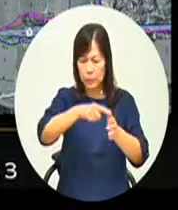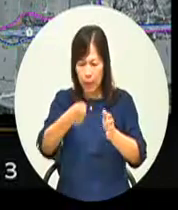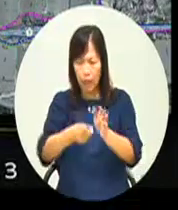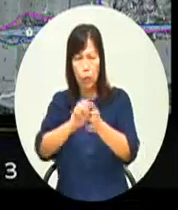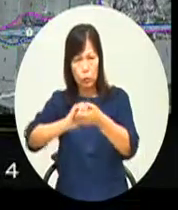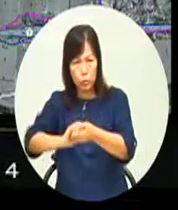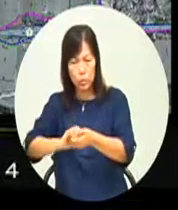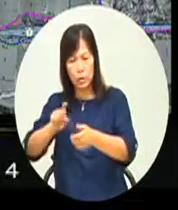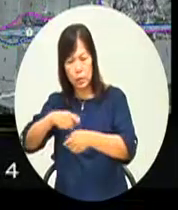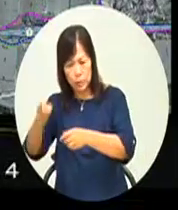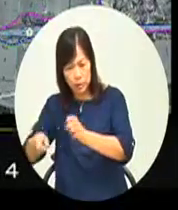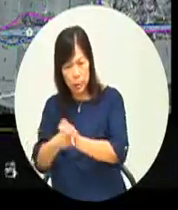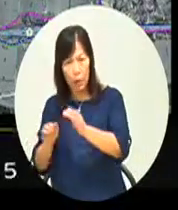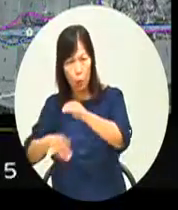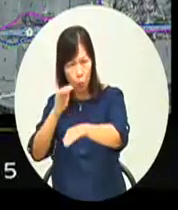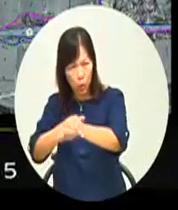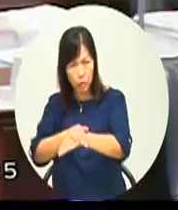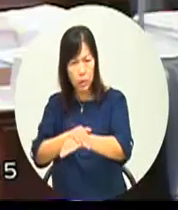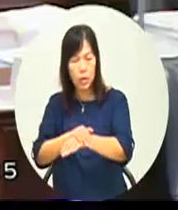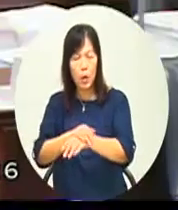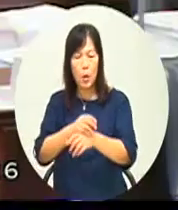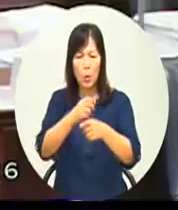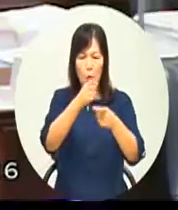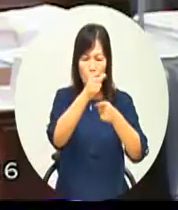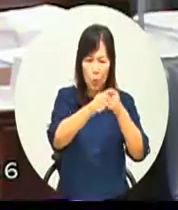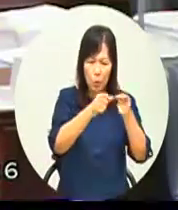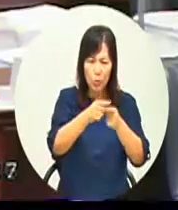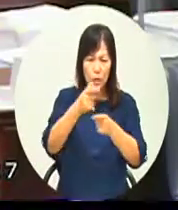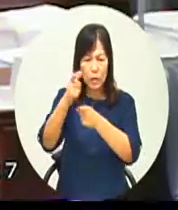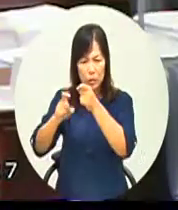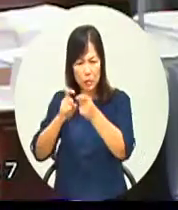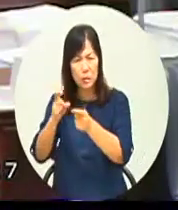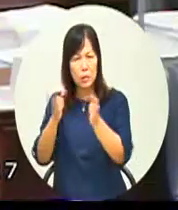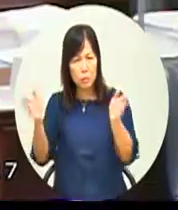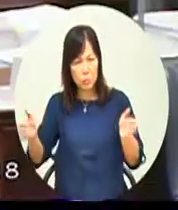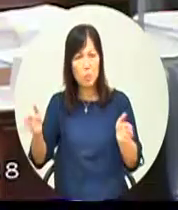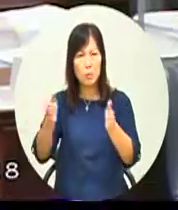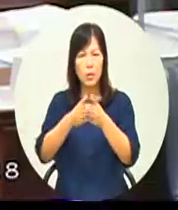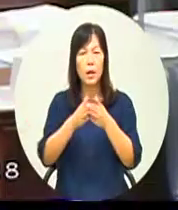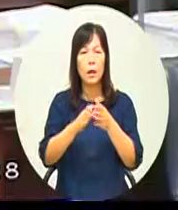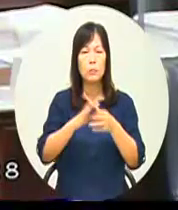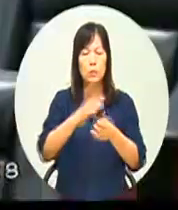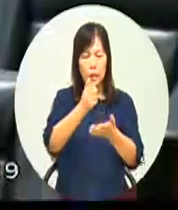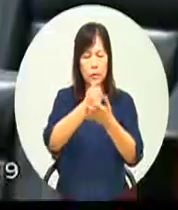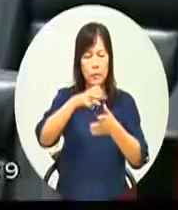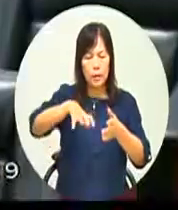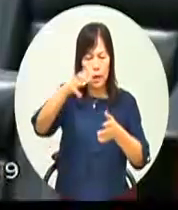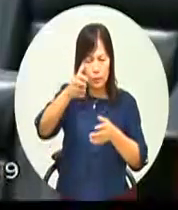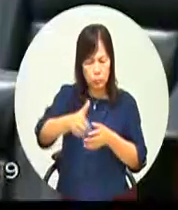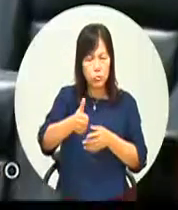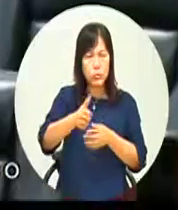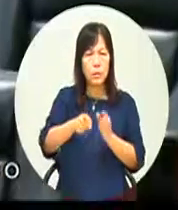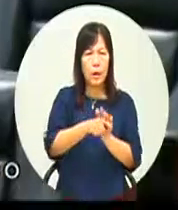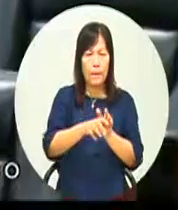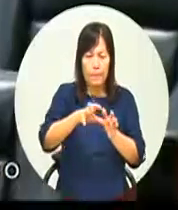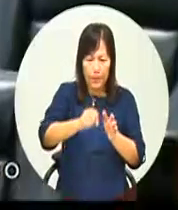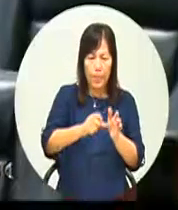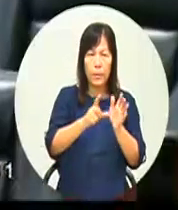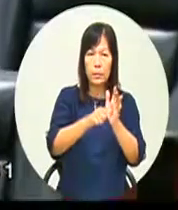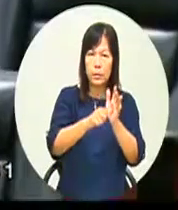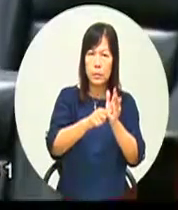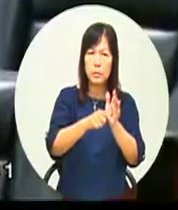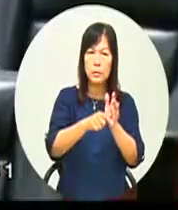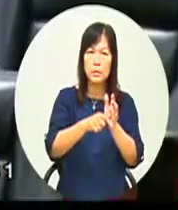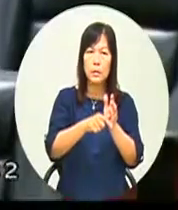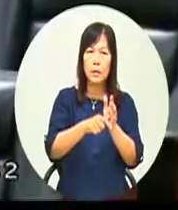工完成，少则五年，多则十年、啊、所以这个部分真的是要拜托局长，把握这个最好的时